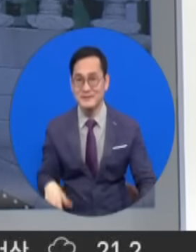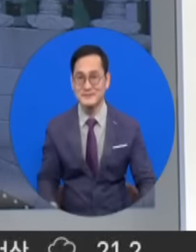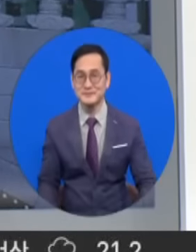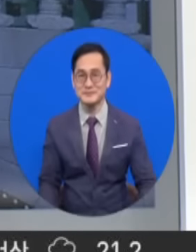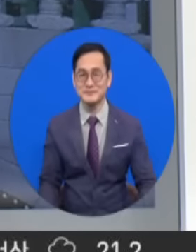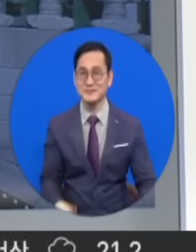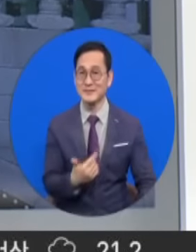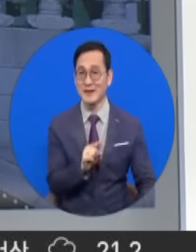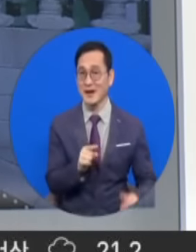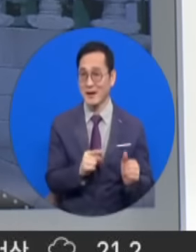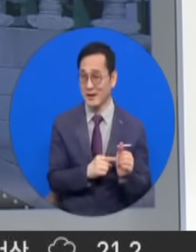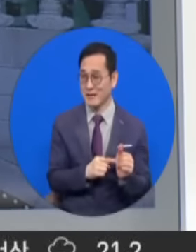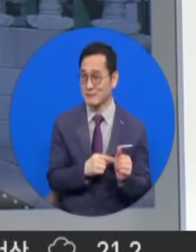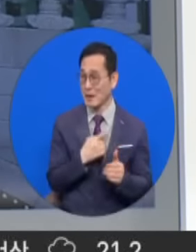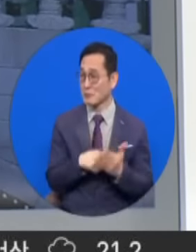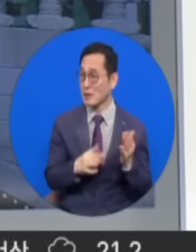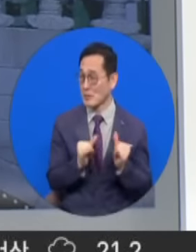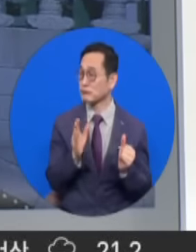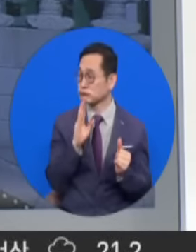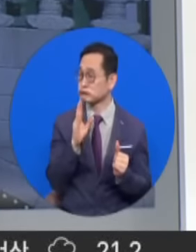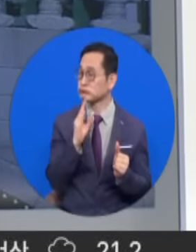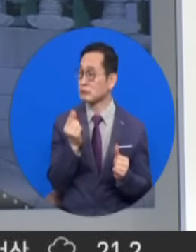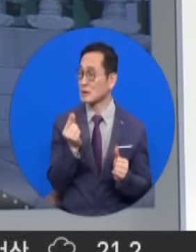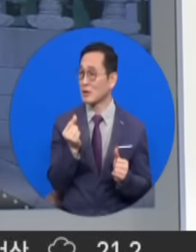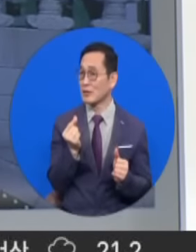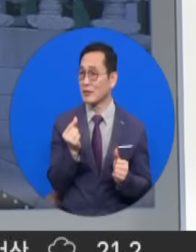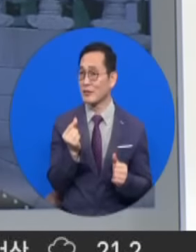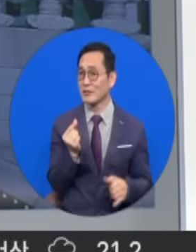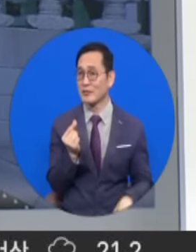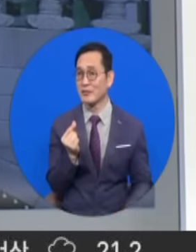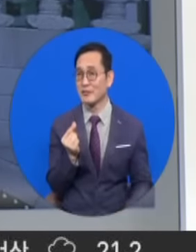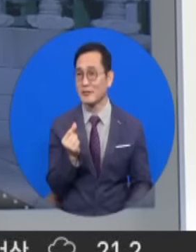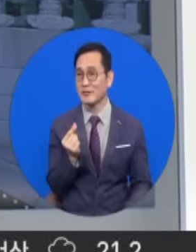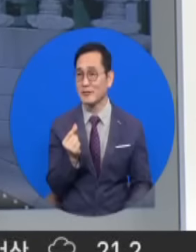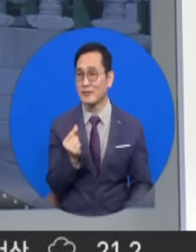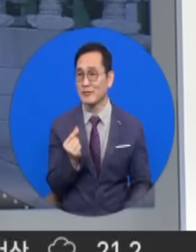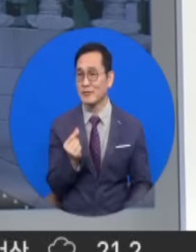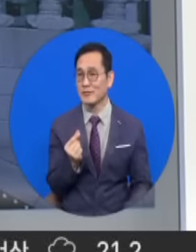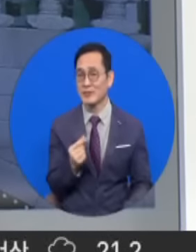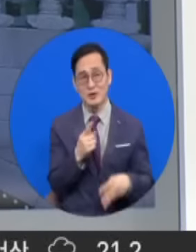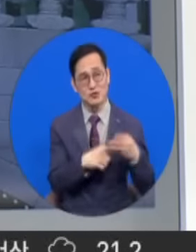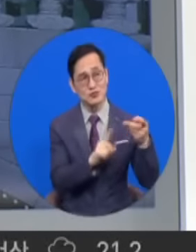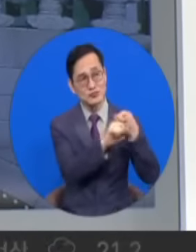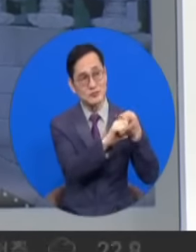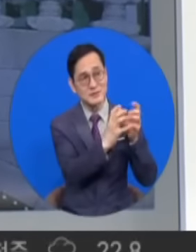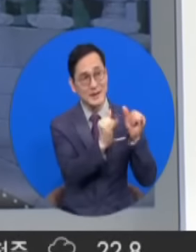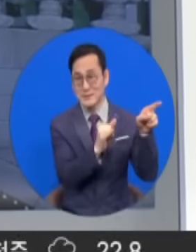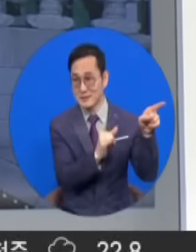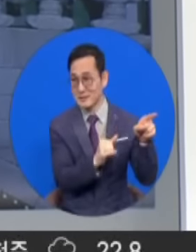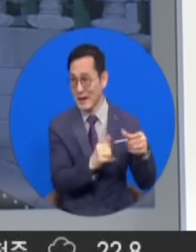그러자 나경원 의원이 그때는 학폭 피해자 맞았다라고 인정했는데 그럼 친윤은 학폭이 되네요?